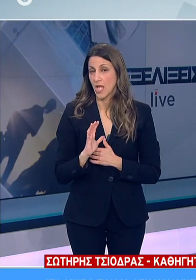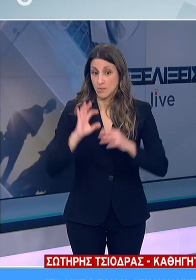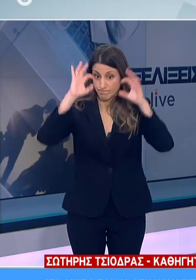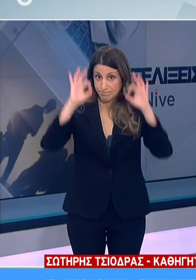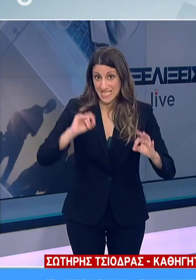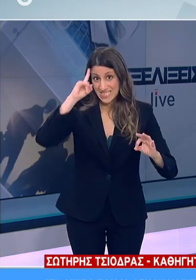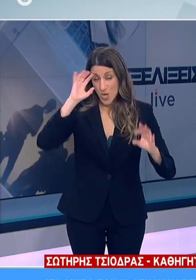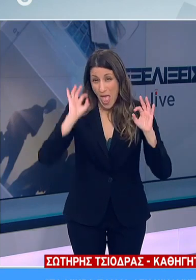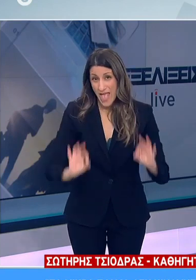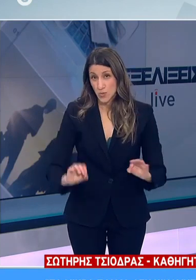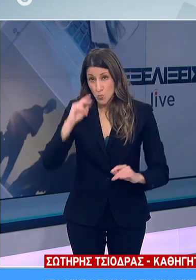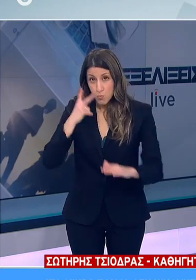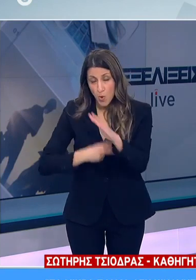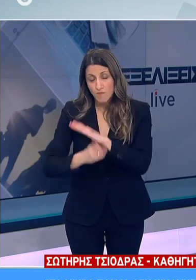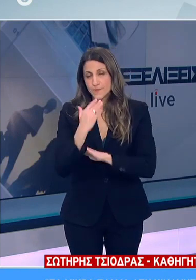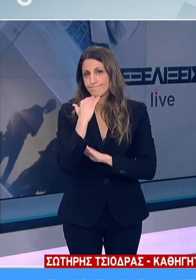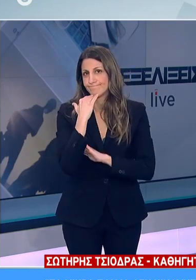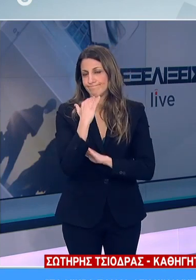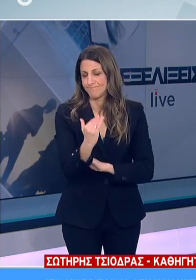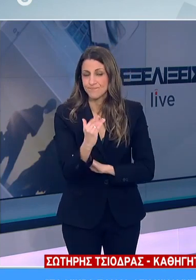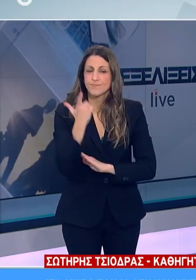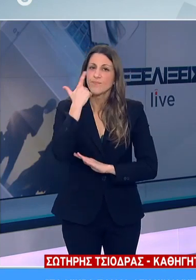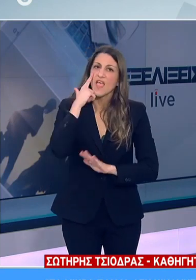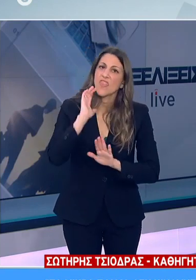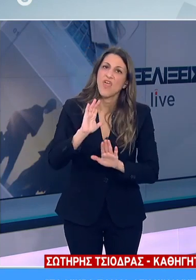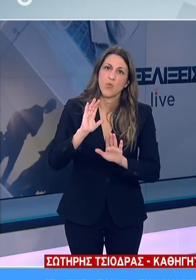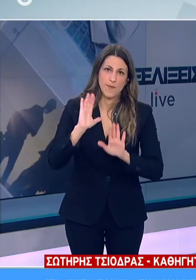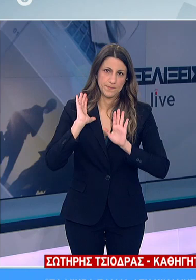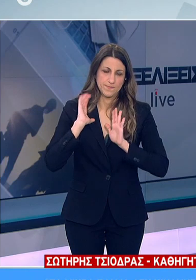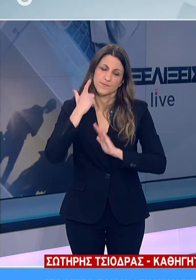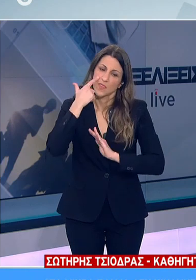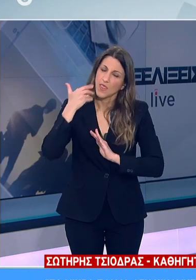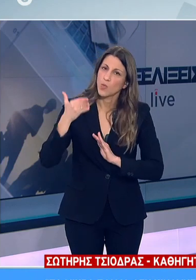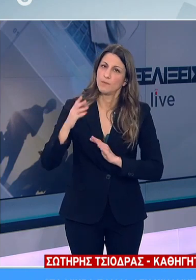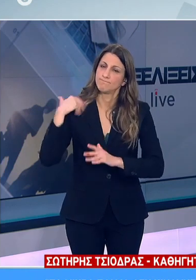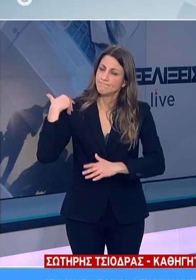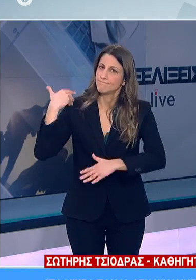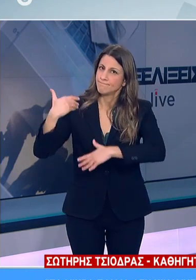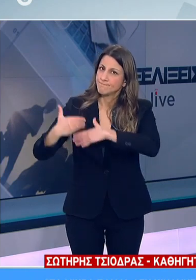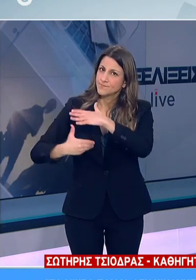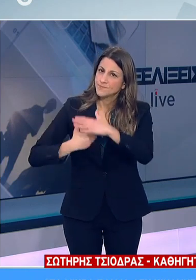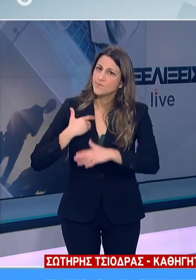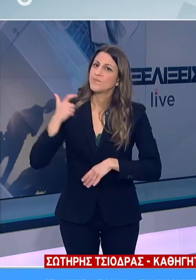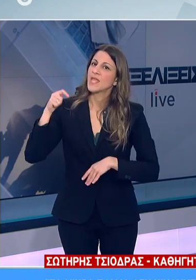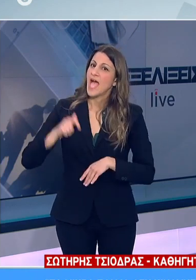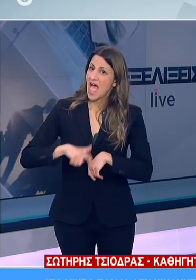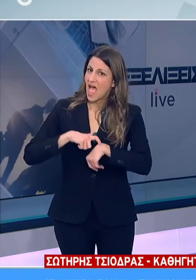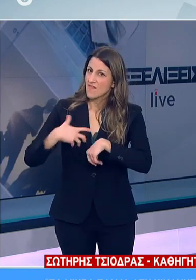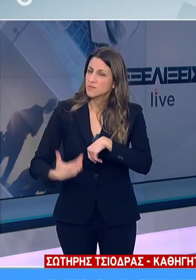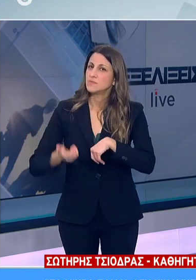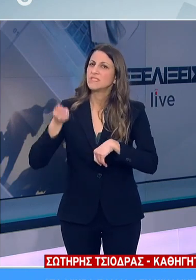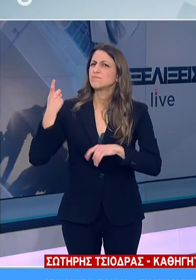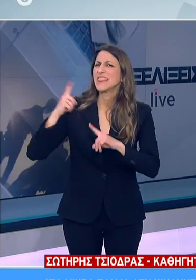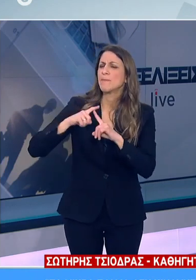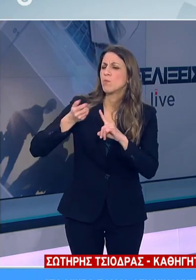σαφήνεια 100% να μπορεί να το πει κανείς. Θα δούμε και έχουμε την ευτυχία να έχουμε ένα μαθηματικό εργαλείο, το